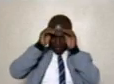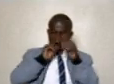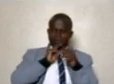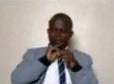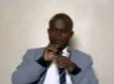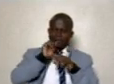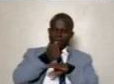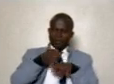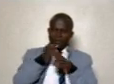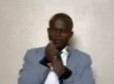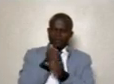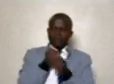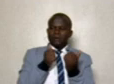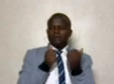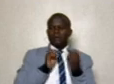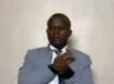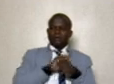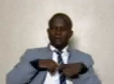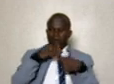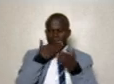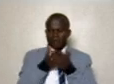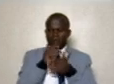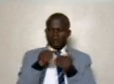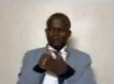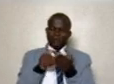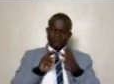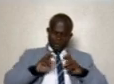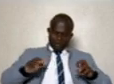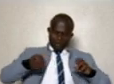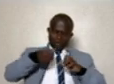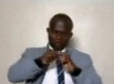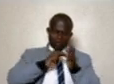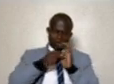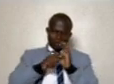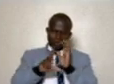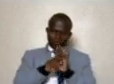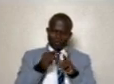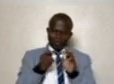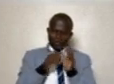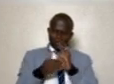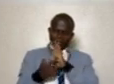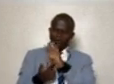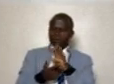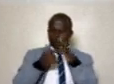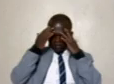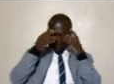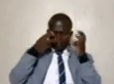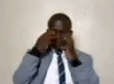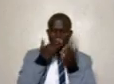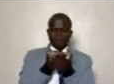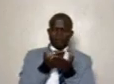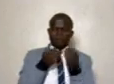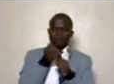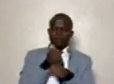bikorwa abadepite bagize komisiyo y'imibereho y'abaturage irimo gusuzuma uyu mushinga w'itegeko ariko bagaragaje impungenge aho basaba